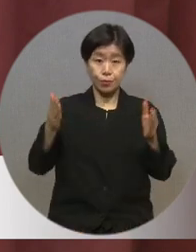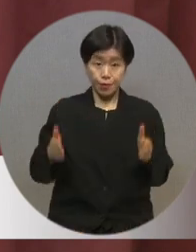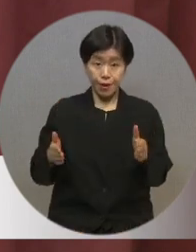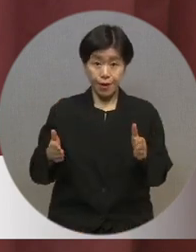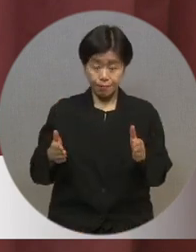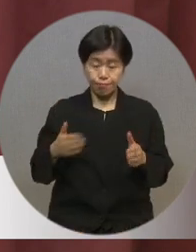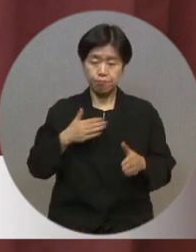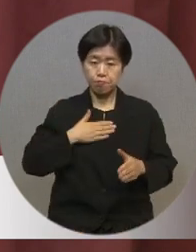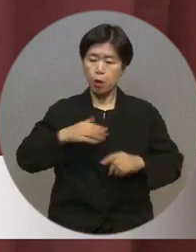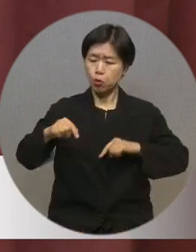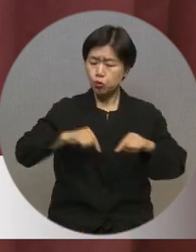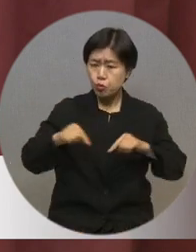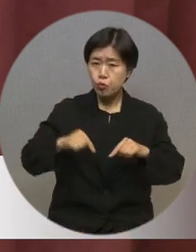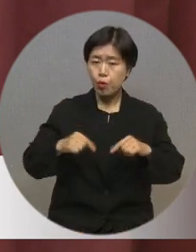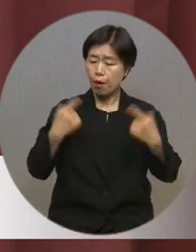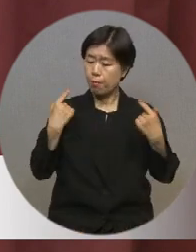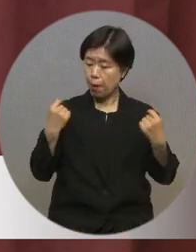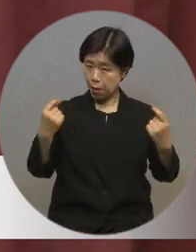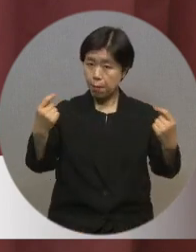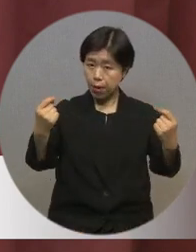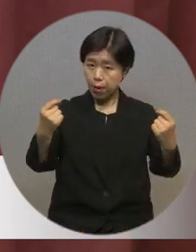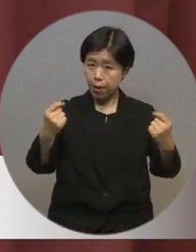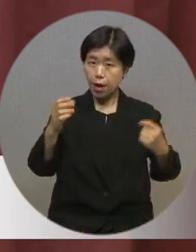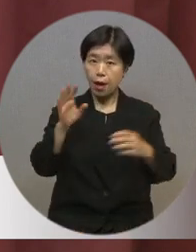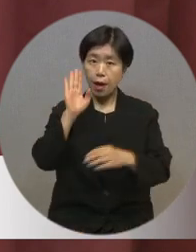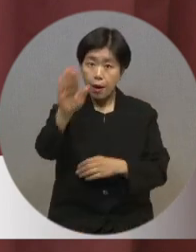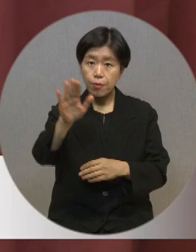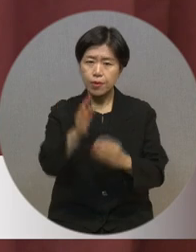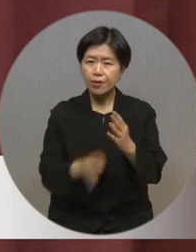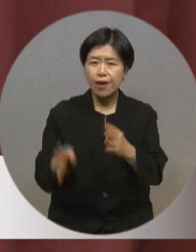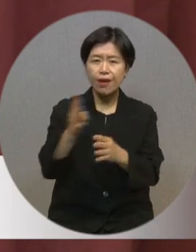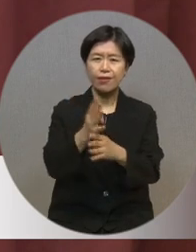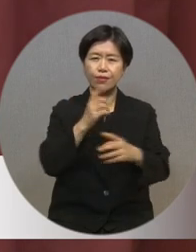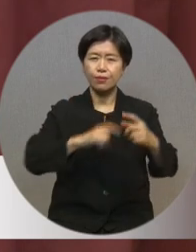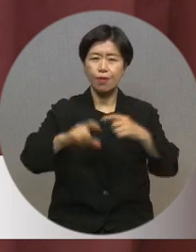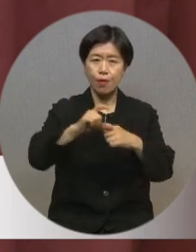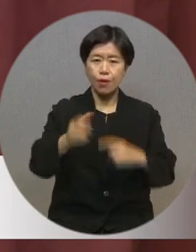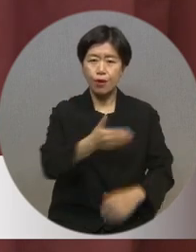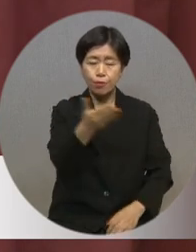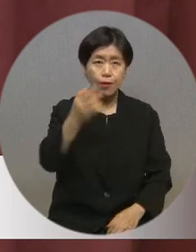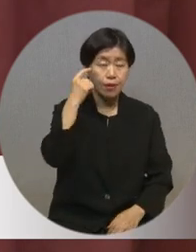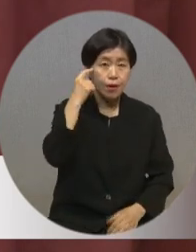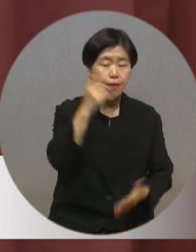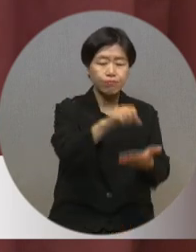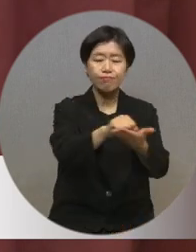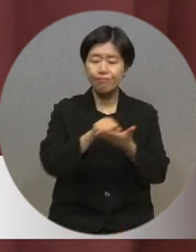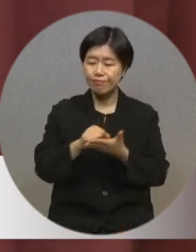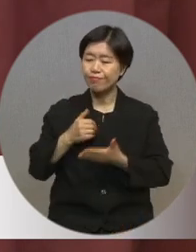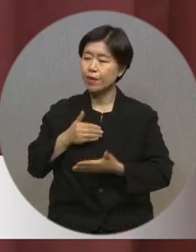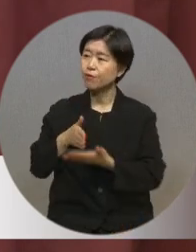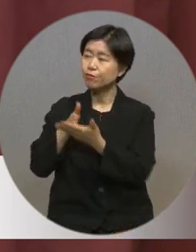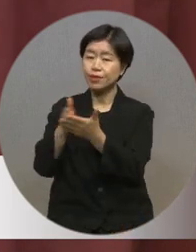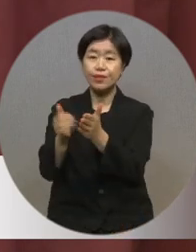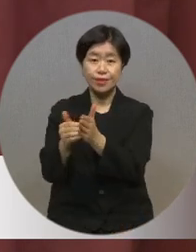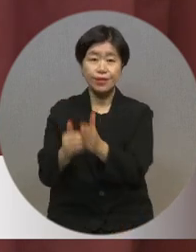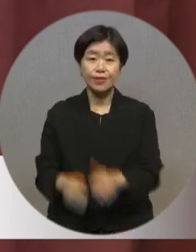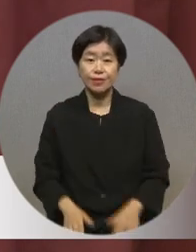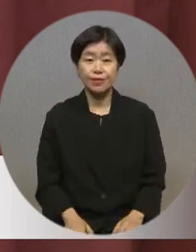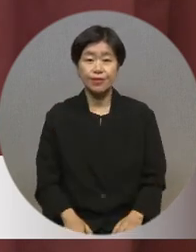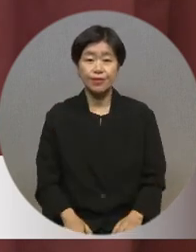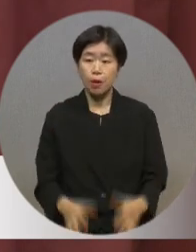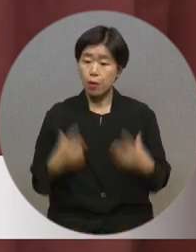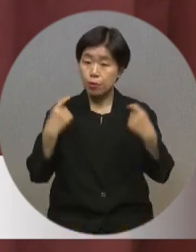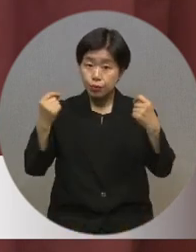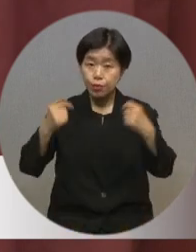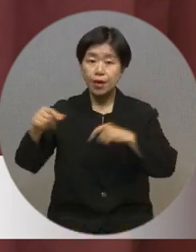연속성을 가지고 4년 동안 더 여러분들의 목소리 대신 내고 다시 연속성 있는 의정활동으로 여러분들과 함께